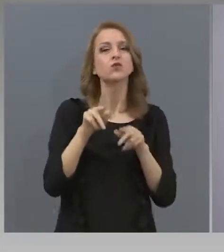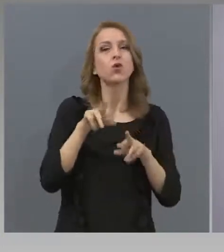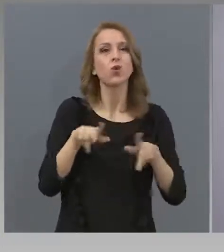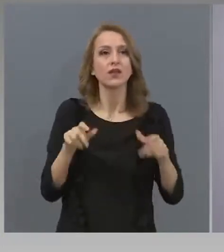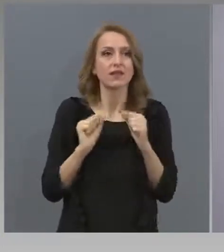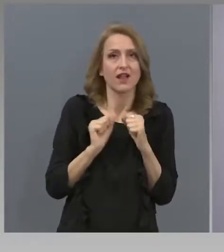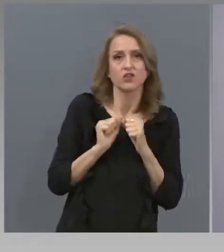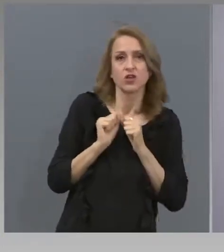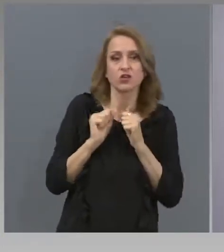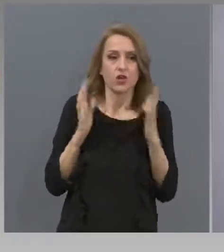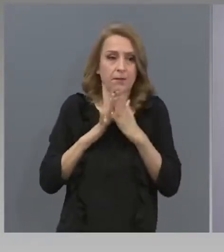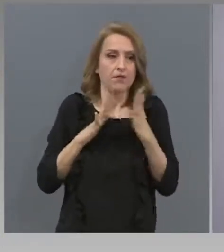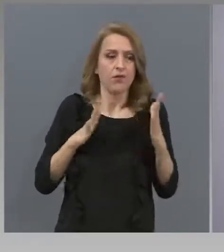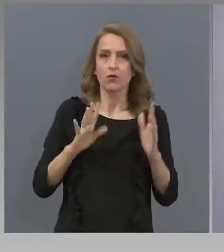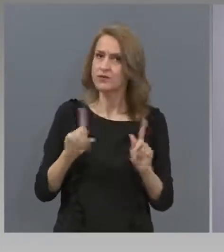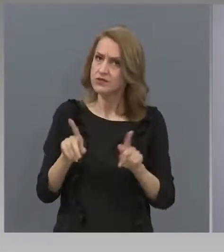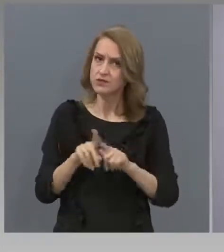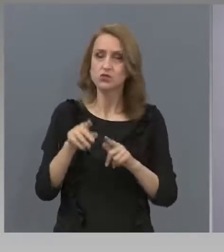ученици.